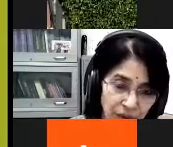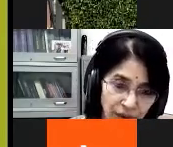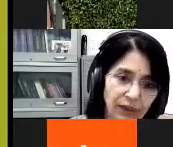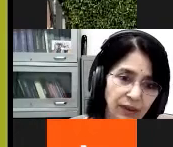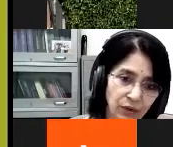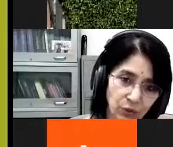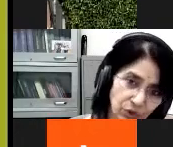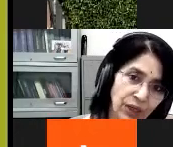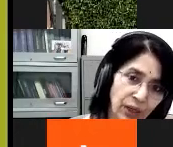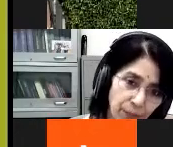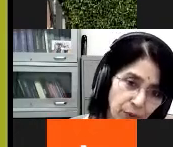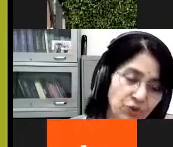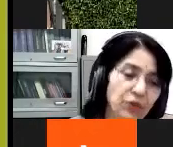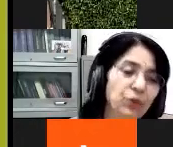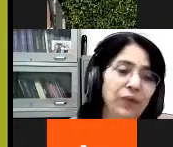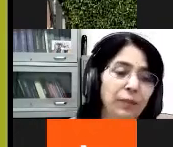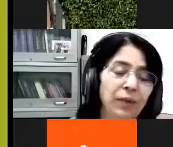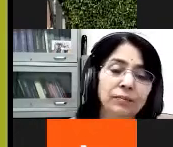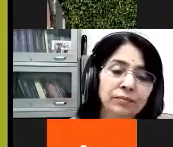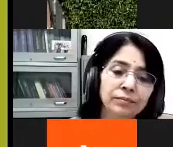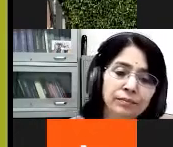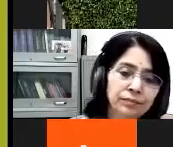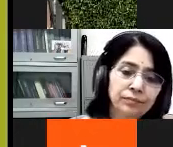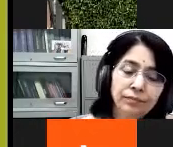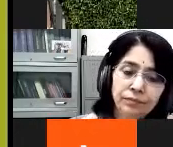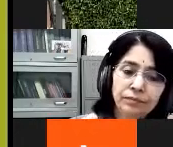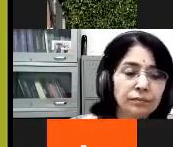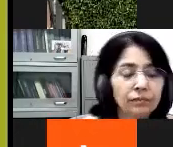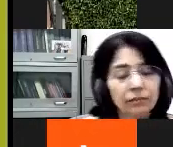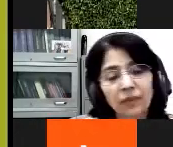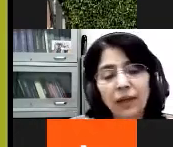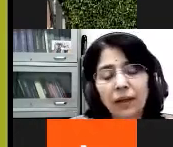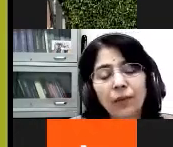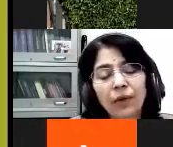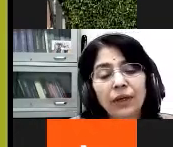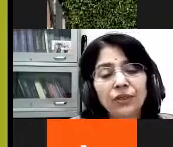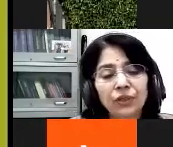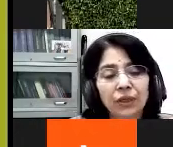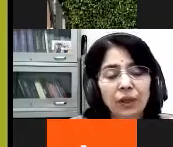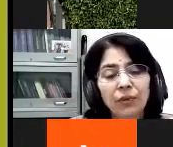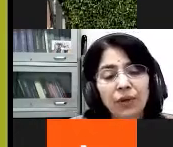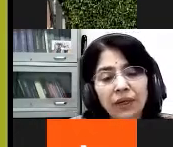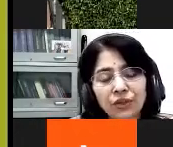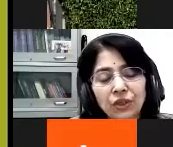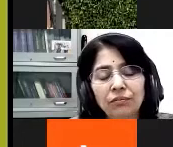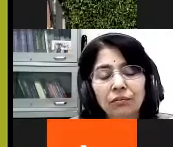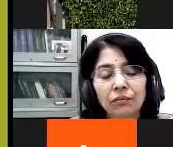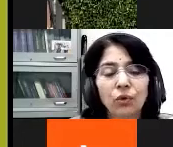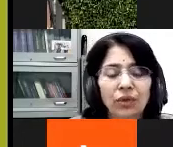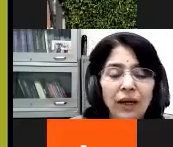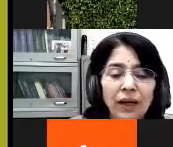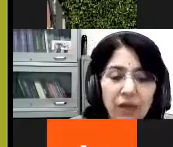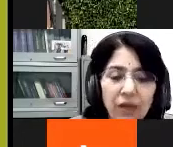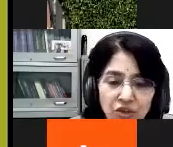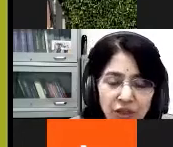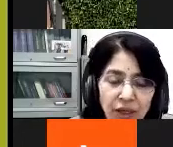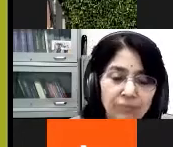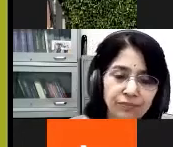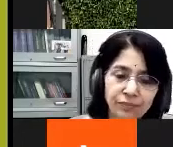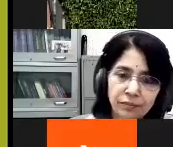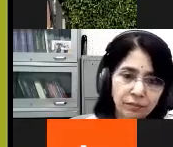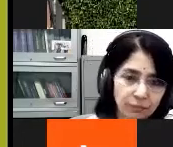जरूरत है। ये दूसरी अप्रोच है टू वेलबींग। देन कम्युनिकेशन, कम्युनिकेशन होता है टच